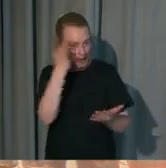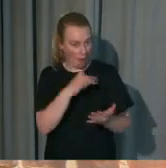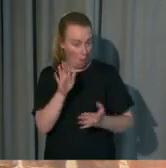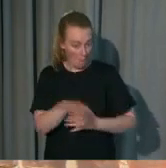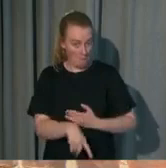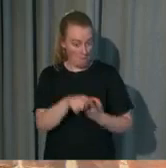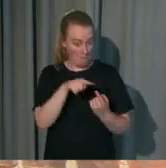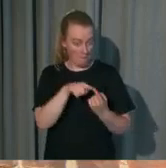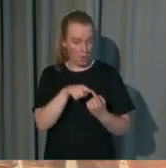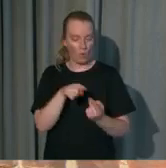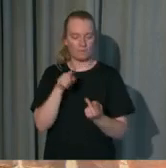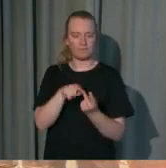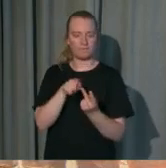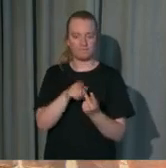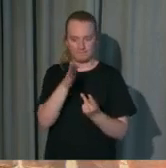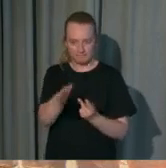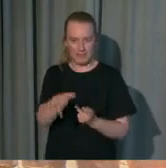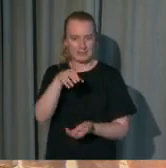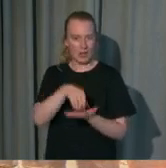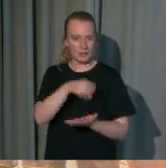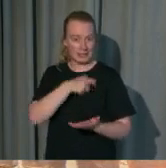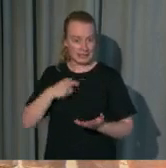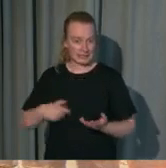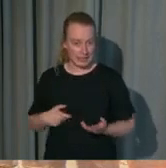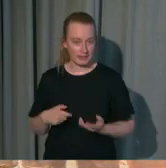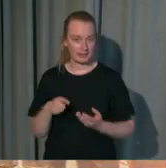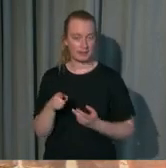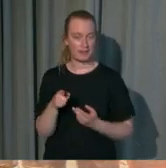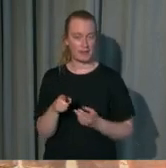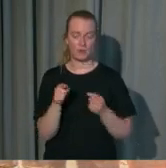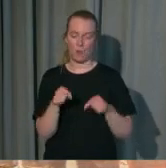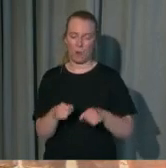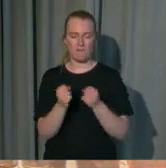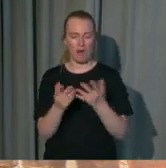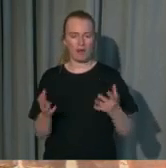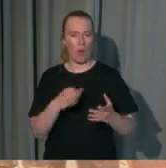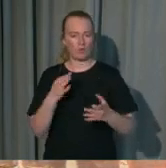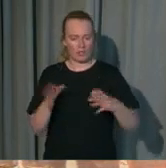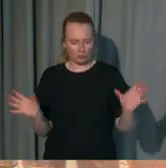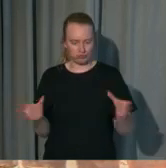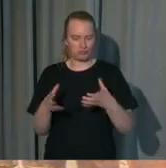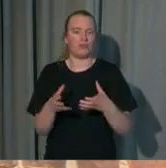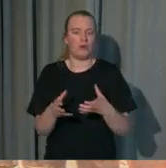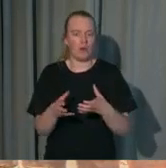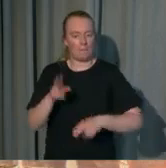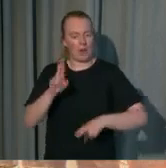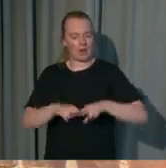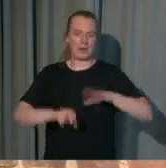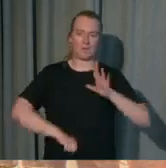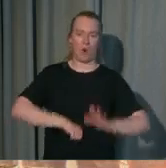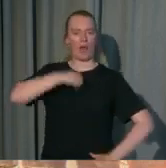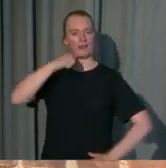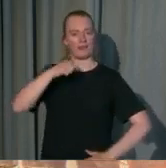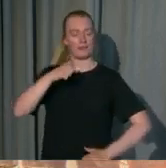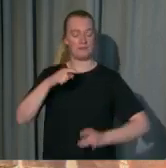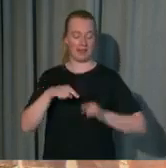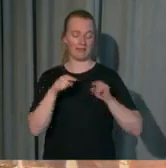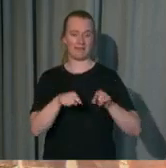til statsministeren. Det jo mange som nå ønsker å samles og markere Pride, men den store